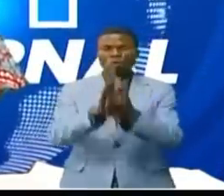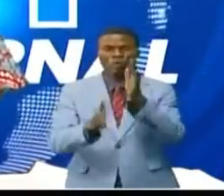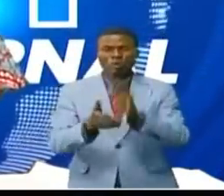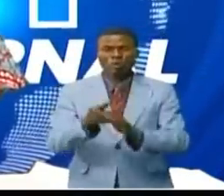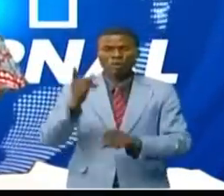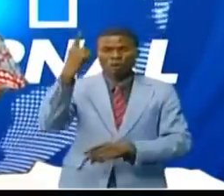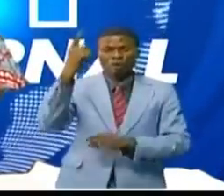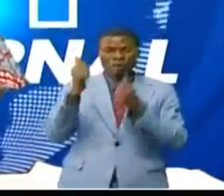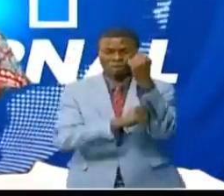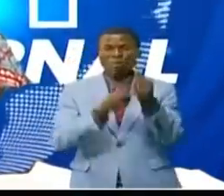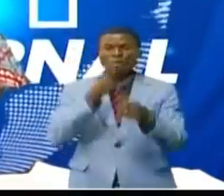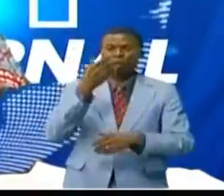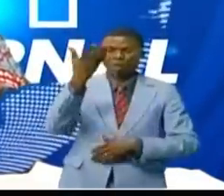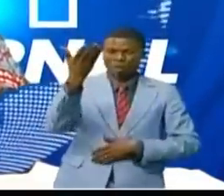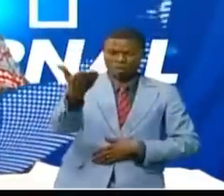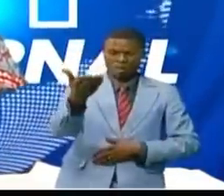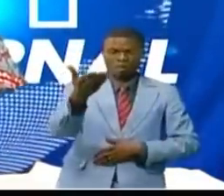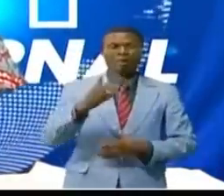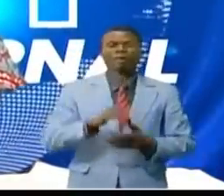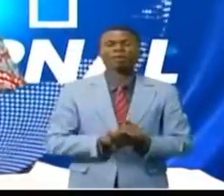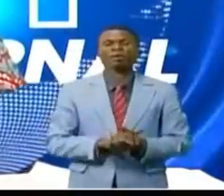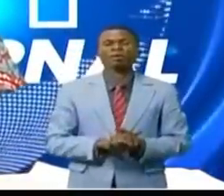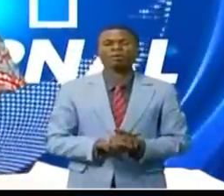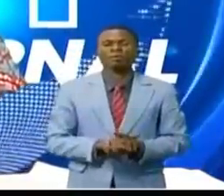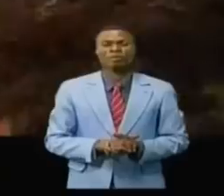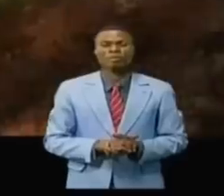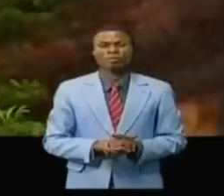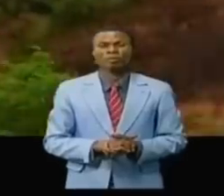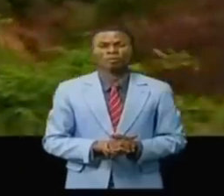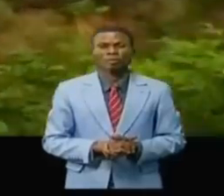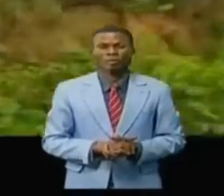habitant du quartier est au micro de la RTNT, on l'écoute.